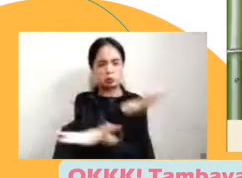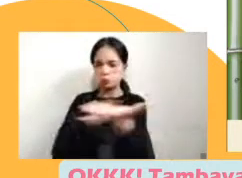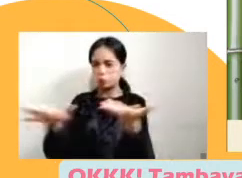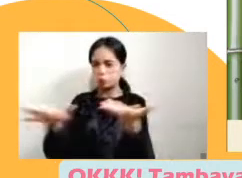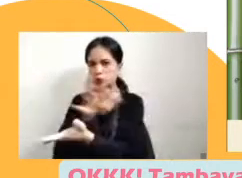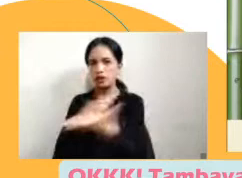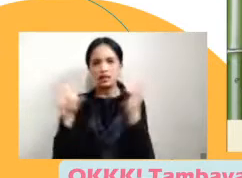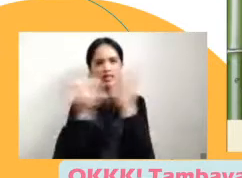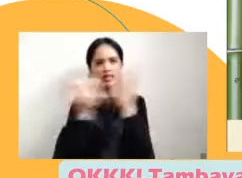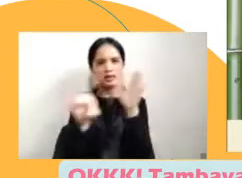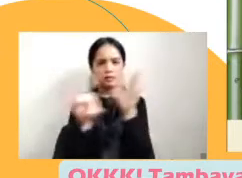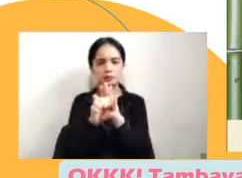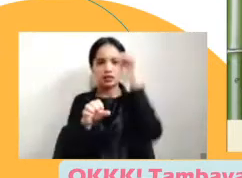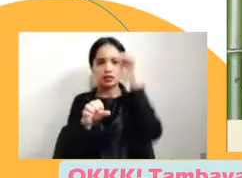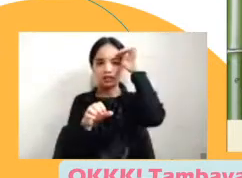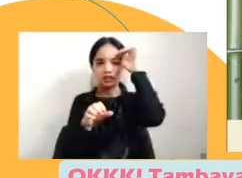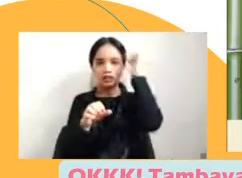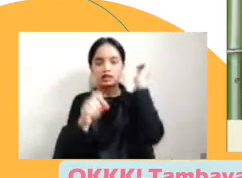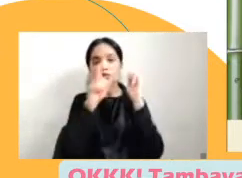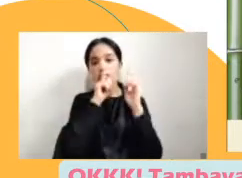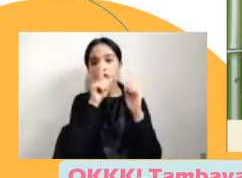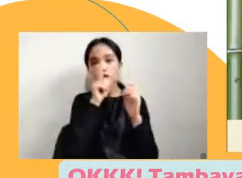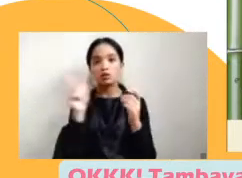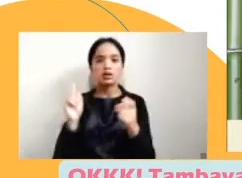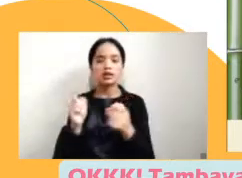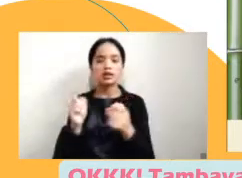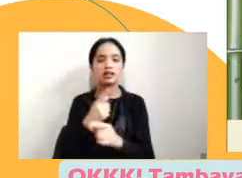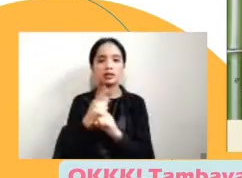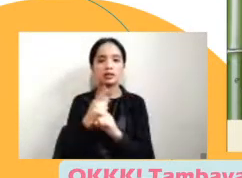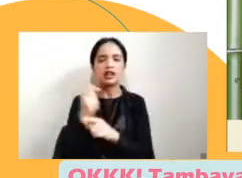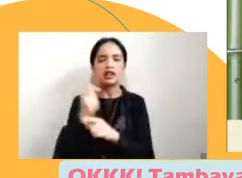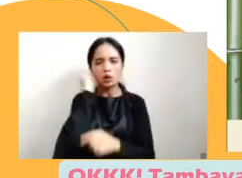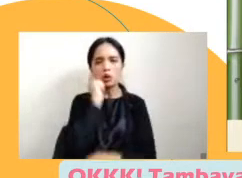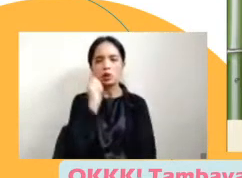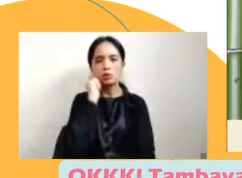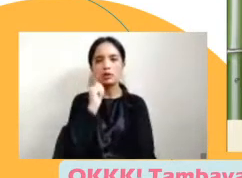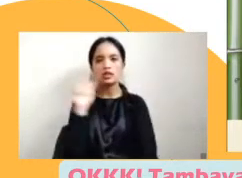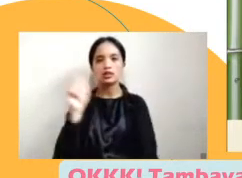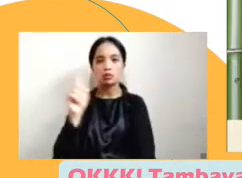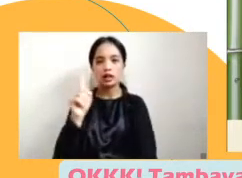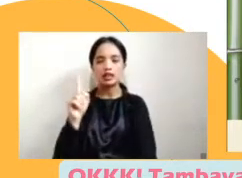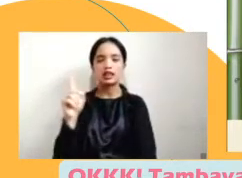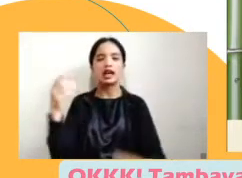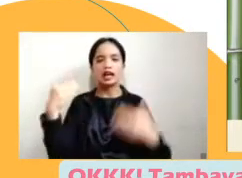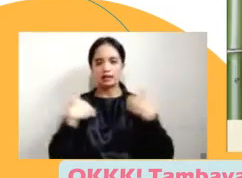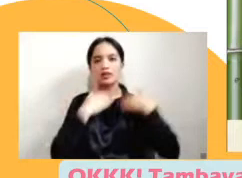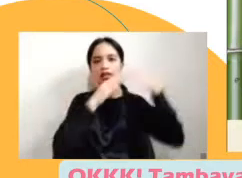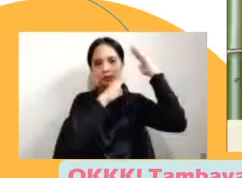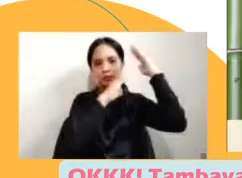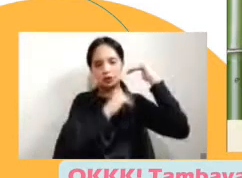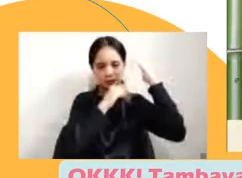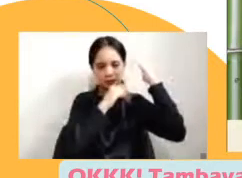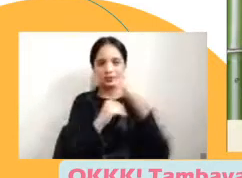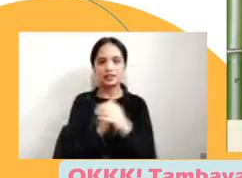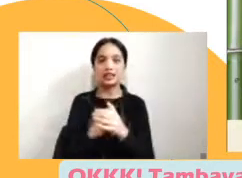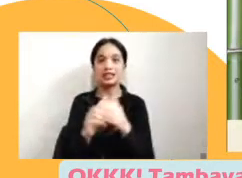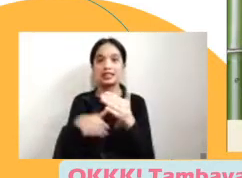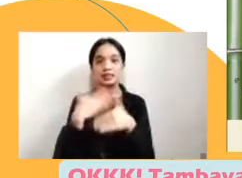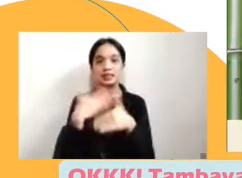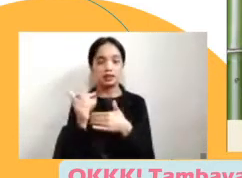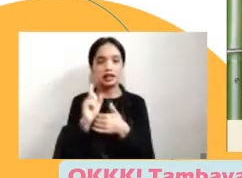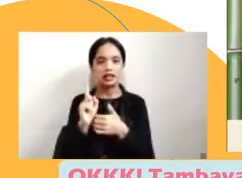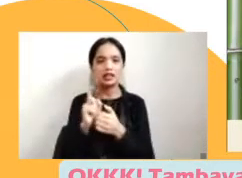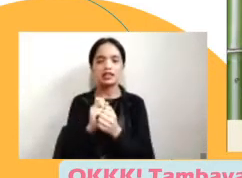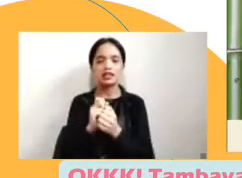parang lubog na tayo, no? Lagi pa ring sumisilip ang pag-asa, no? At nagmumula yon sa ating mga